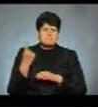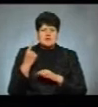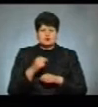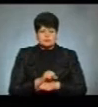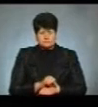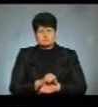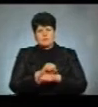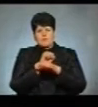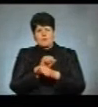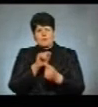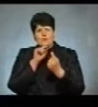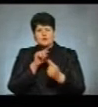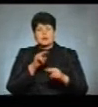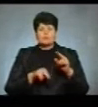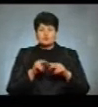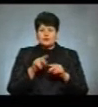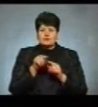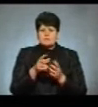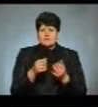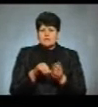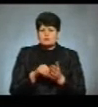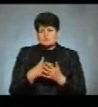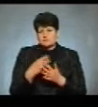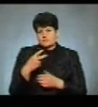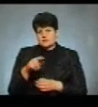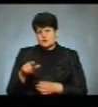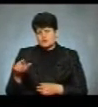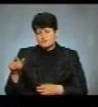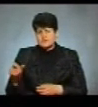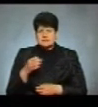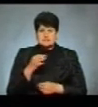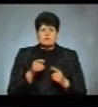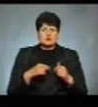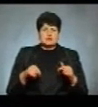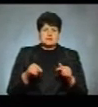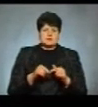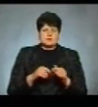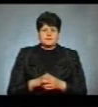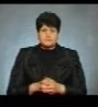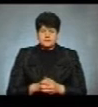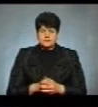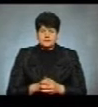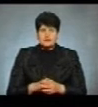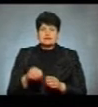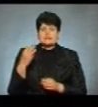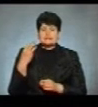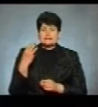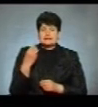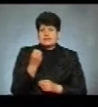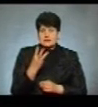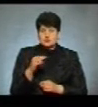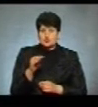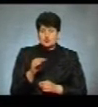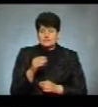акцію проти забудови. У ній взяли участь близько 20 осіб, розповів один з організаторів акції Олег Синовець. 13 жовтня минулого